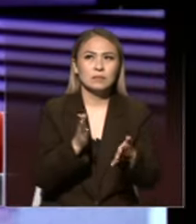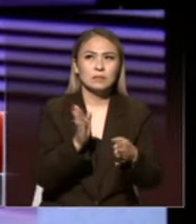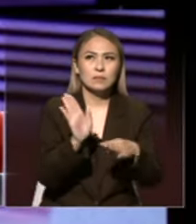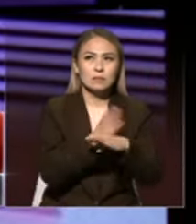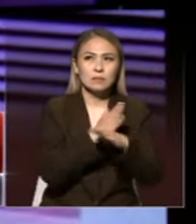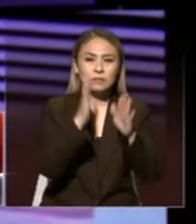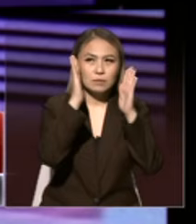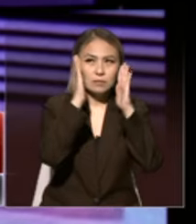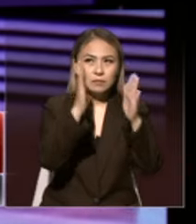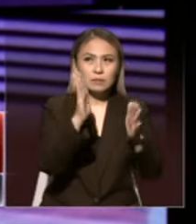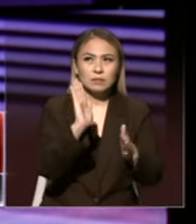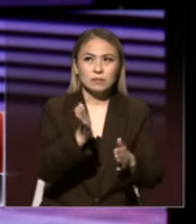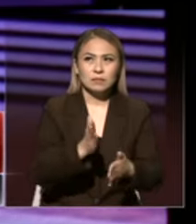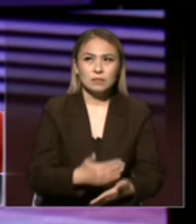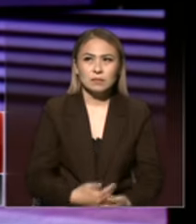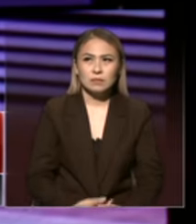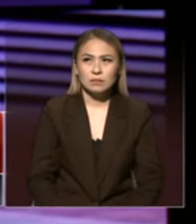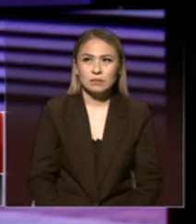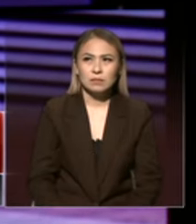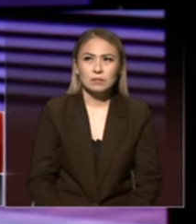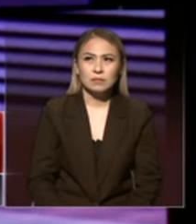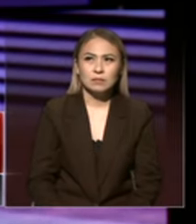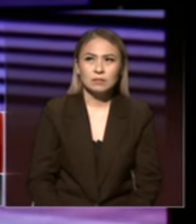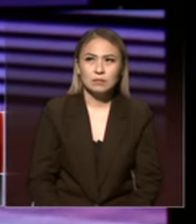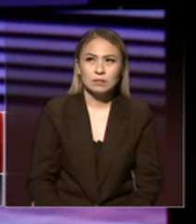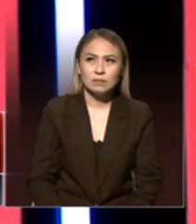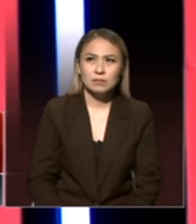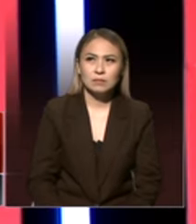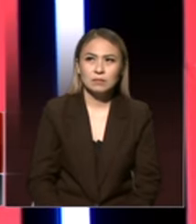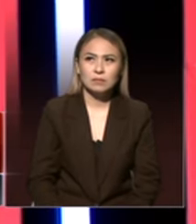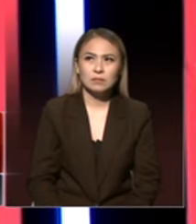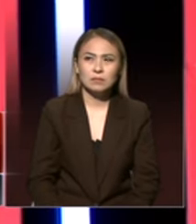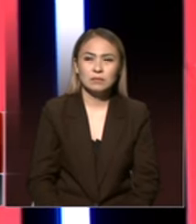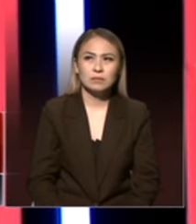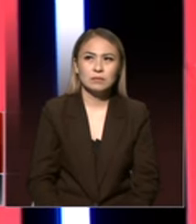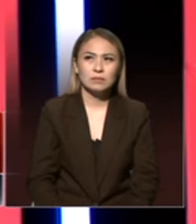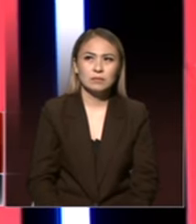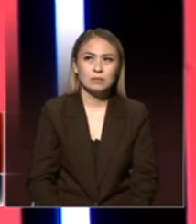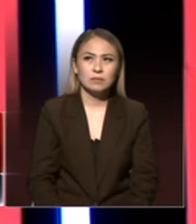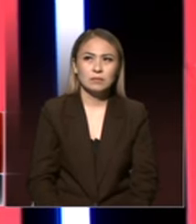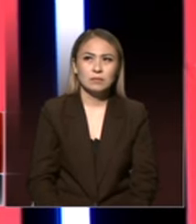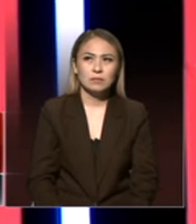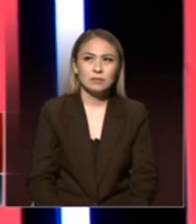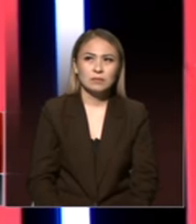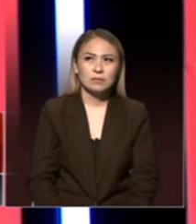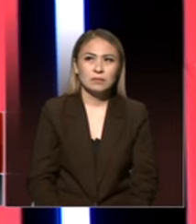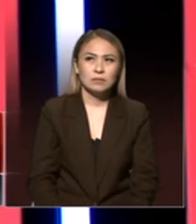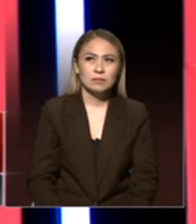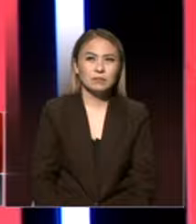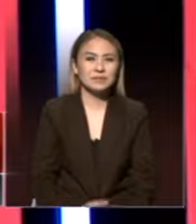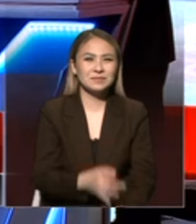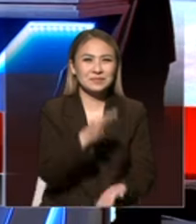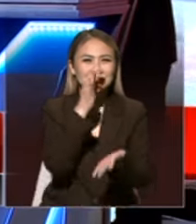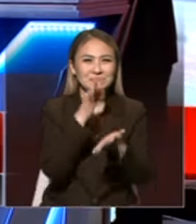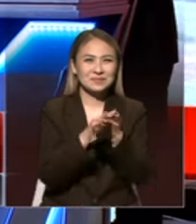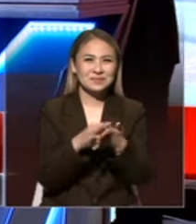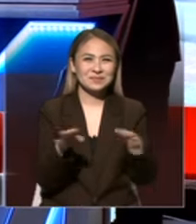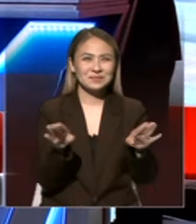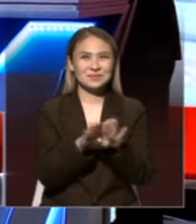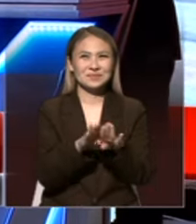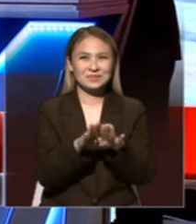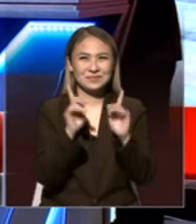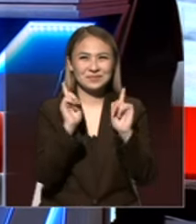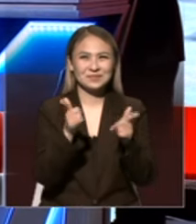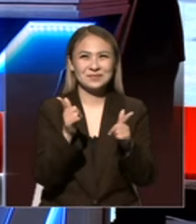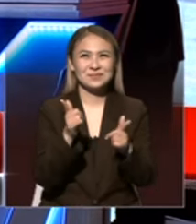өзіңе сен сықылды азаматтарға көмектесуге біз қызмет жасаймыз. Қанағат мырза, жауаптарға қанағаттандыңыз ба? Енді